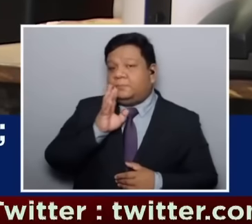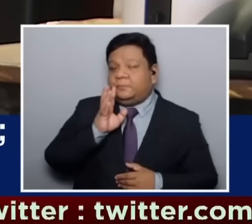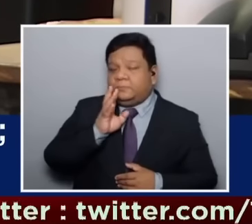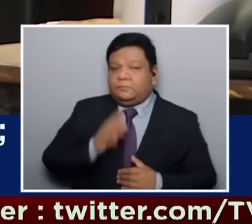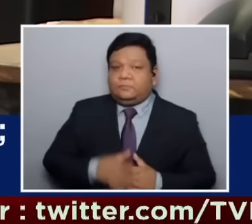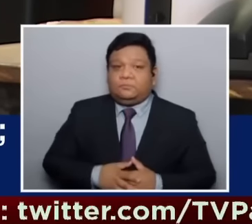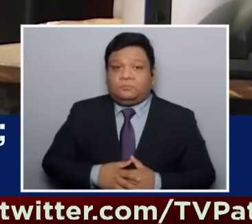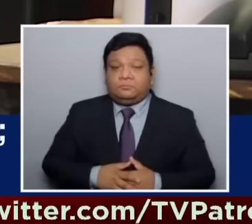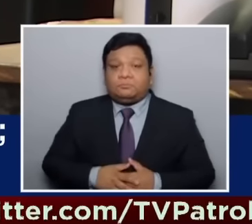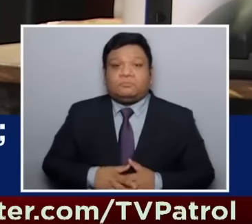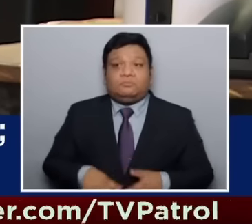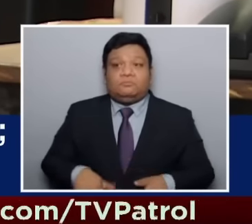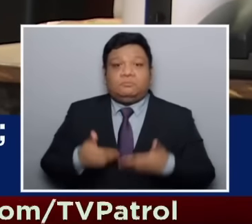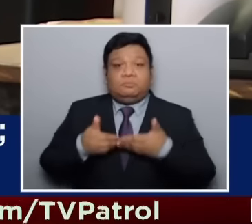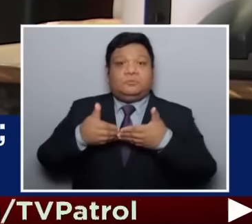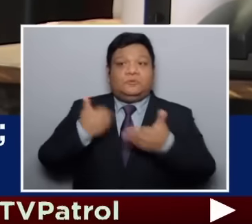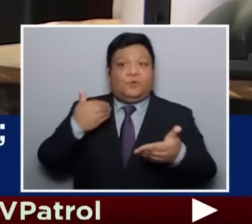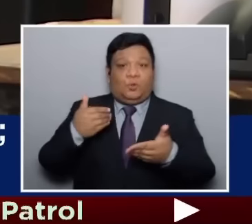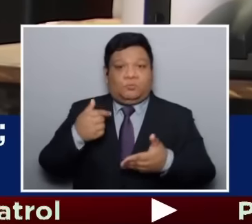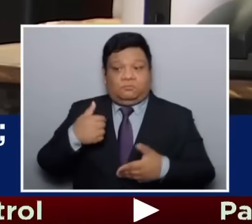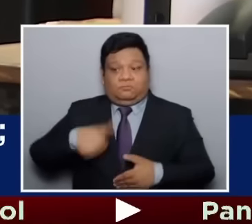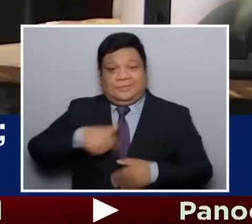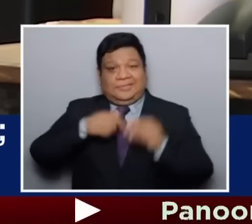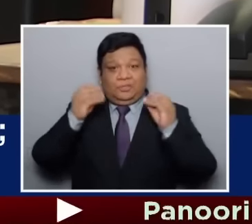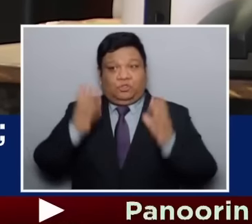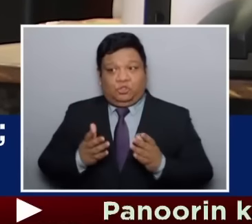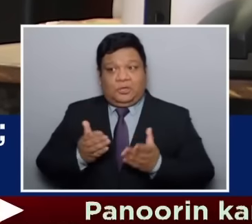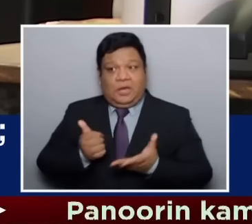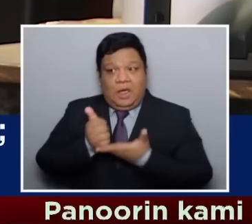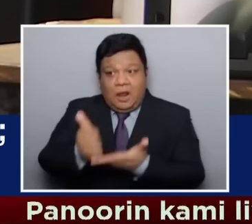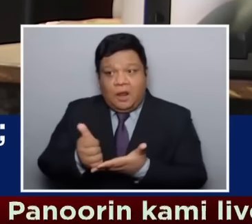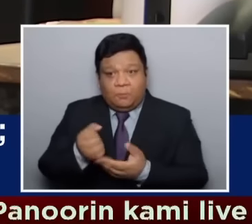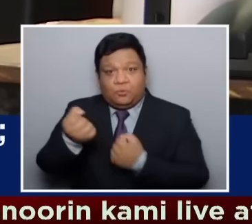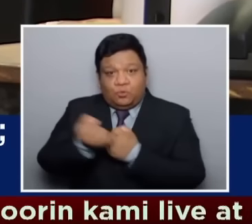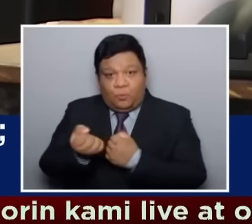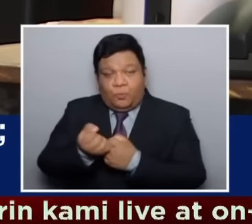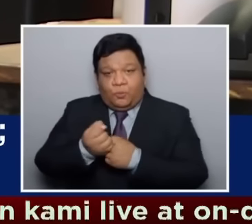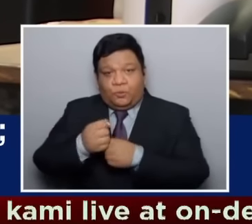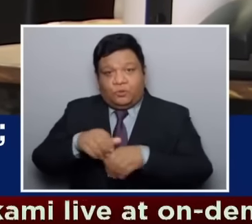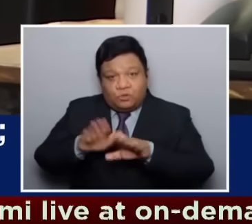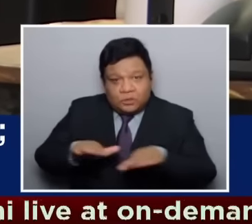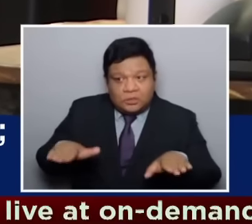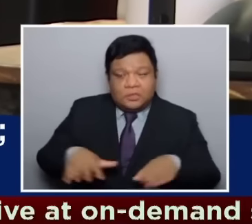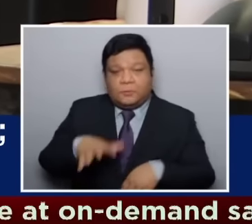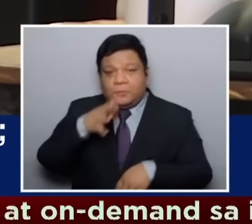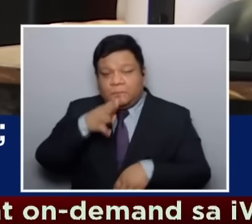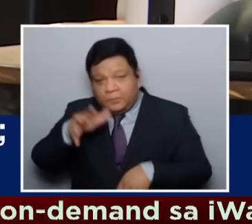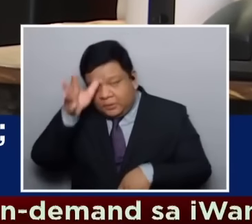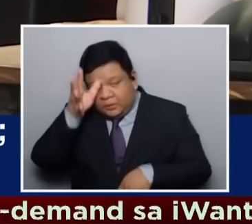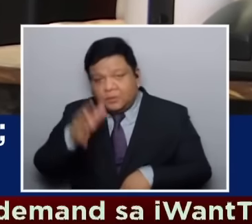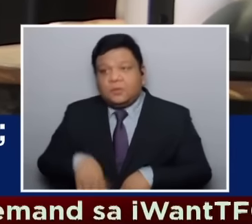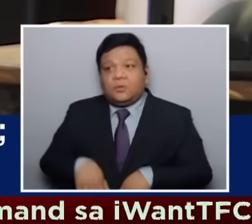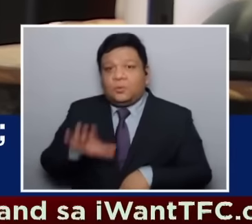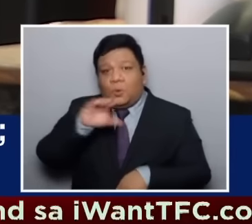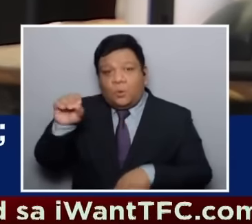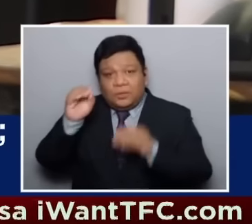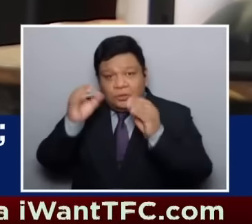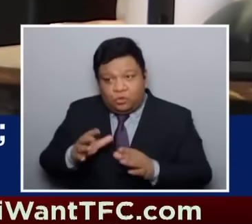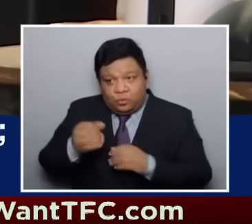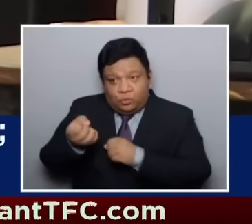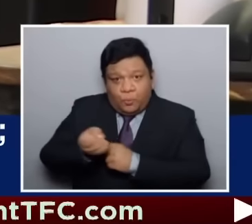saan nakakatulong sila sa mga bata, nakakasuporta sila ng mga magulang or ng mga caregivers or even their co-teachers, right?